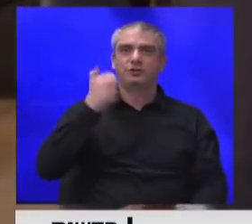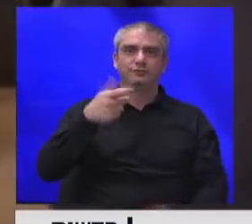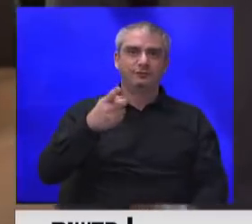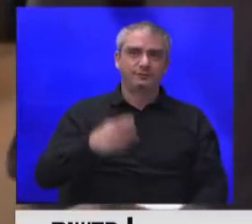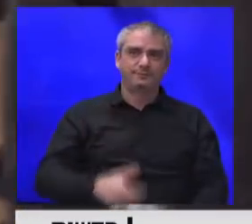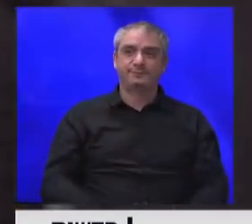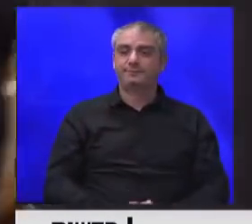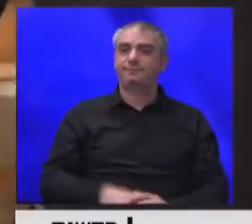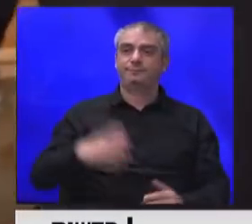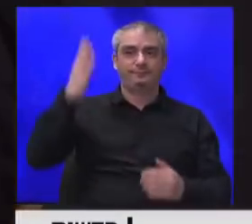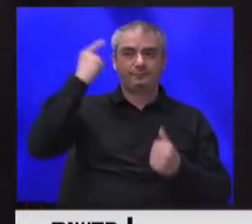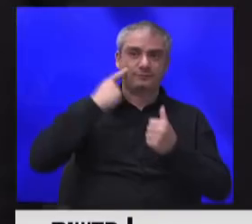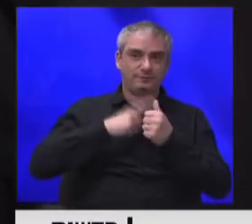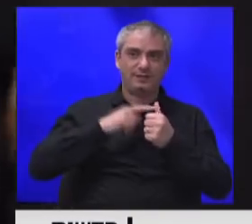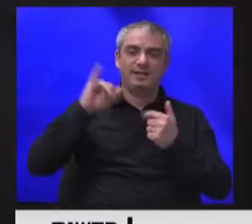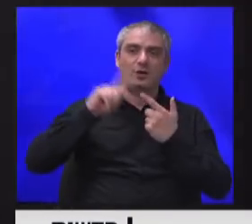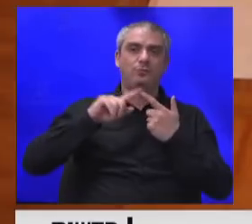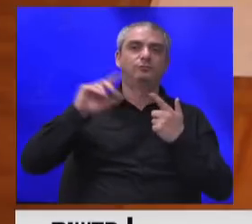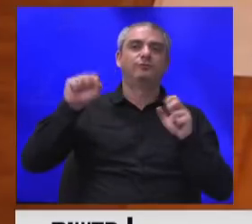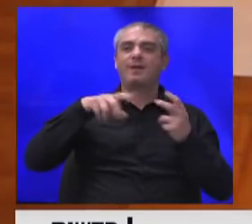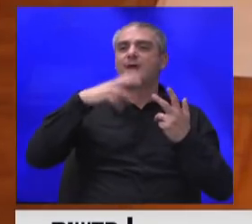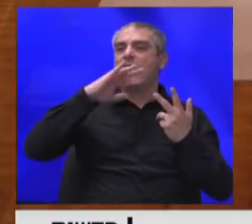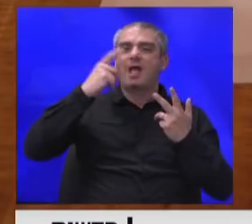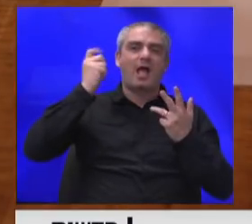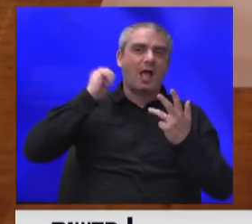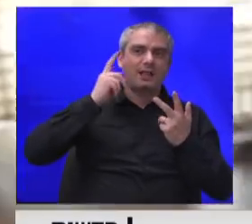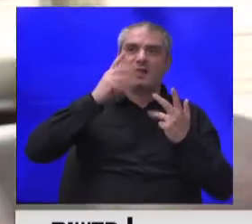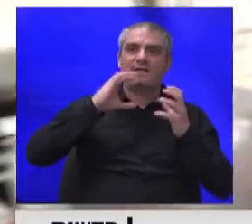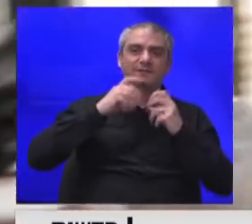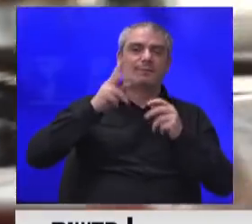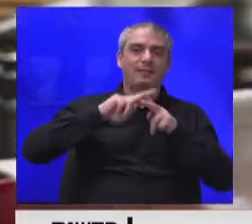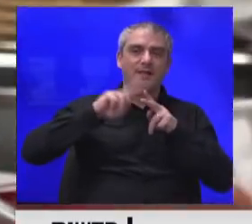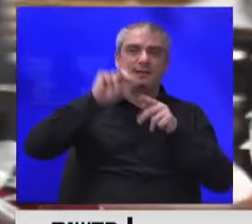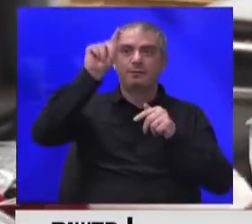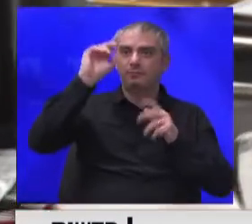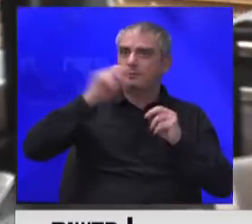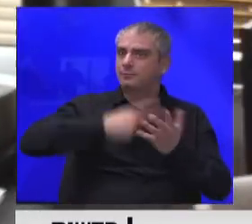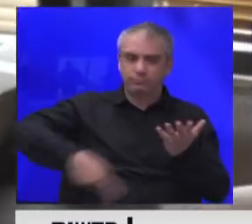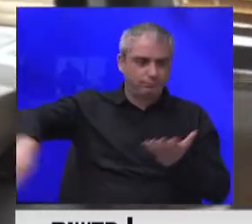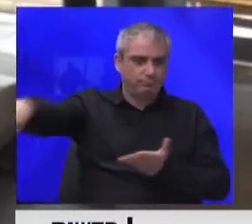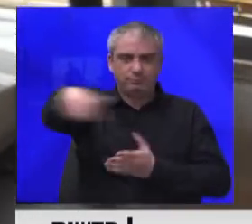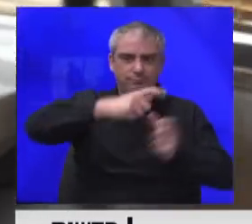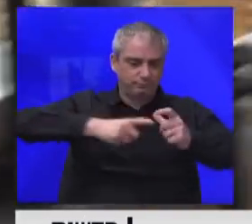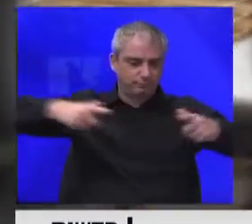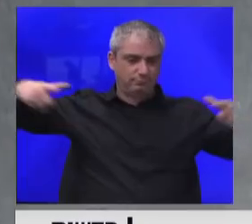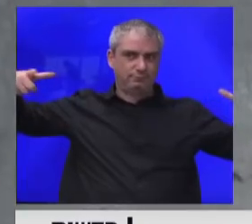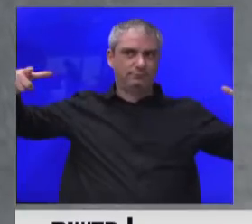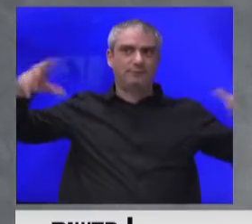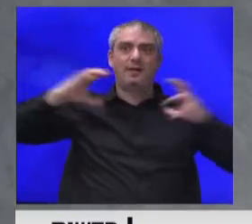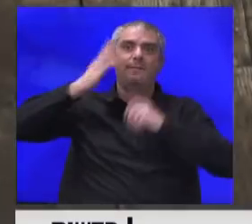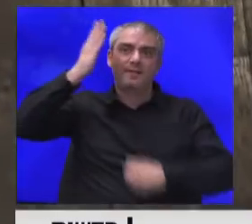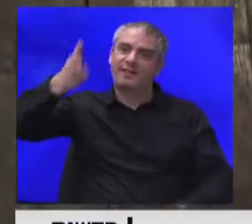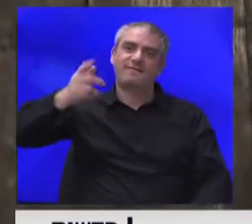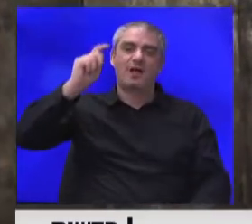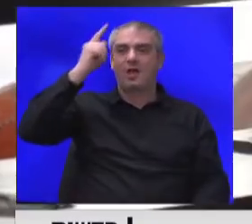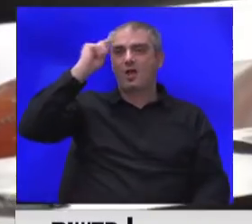36. ראש העין, יקום, שפעים, גש, רעננה, כפר סבא, נתניה. ממש, רדיוס? רדיוס מטורף. פתח תקווה, עוד